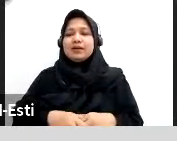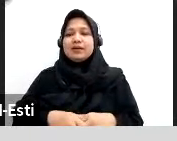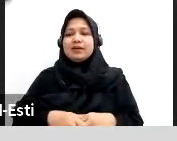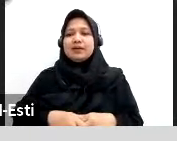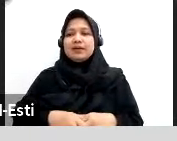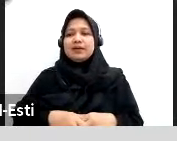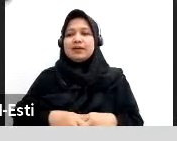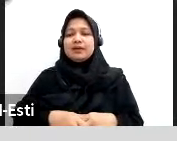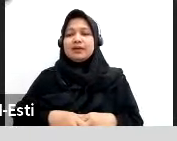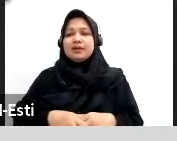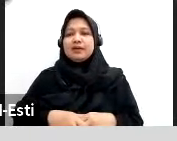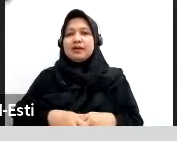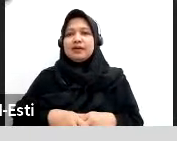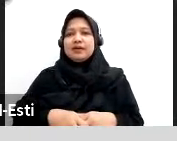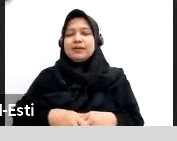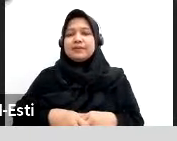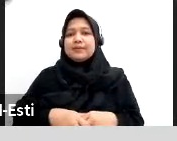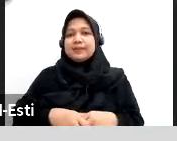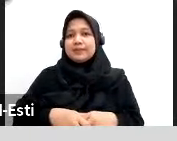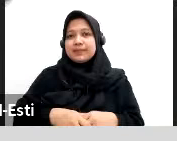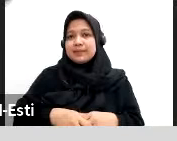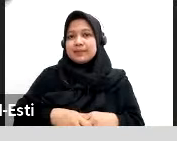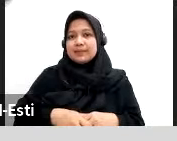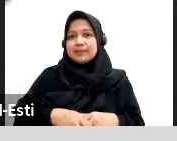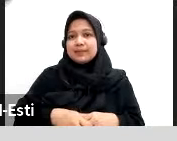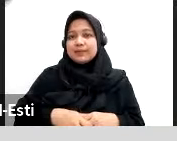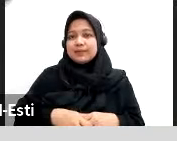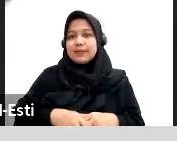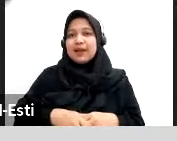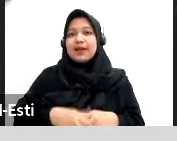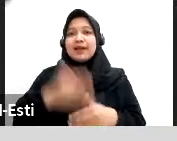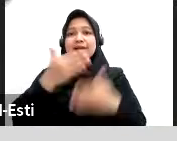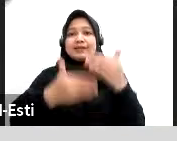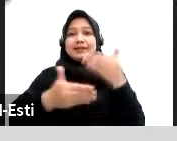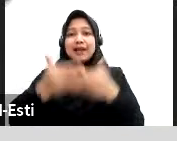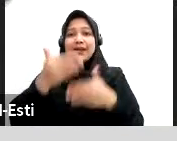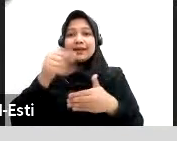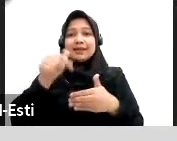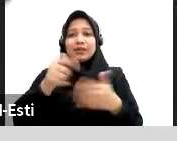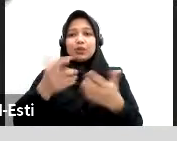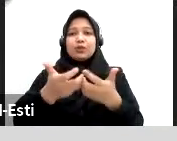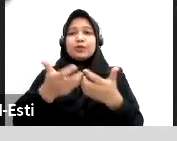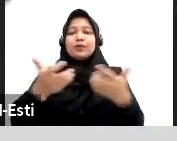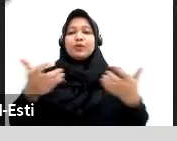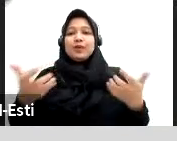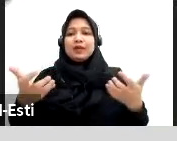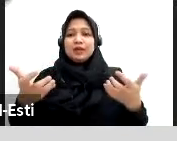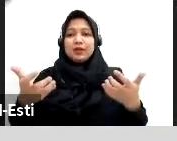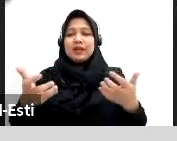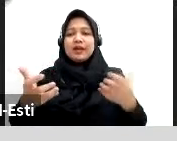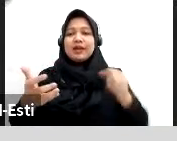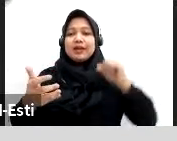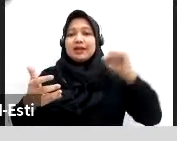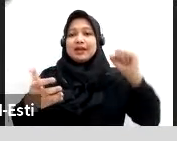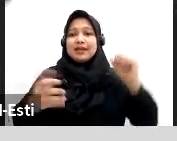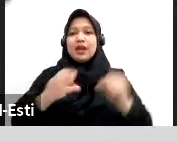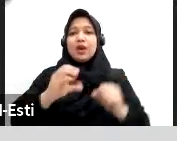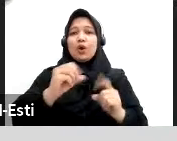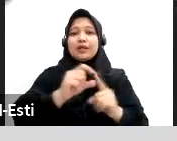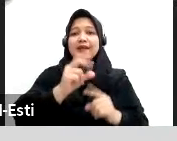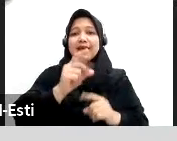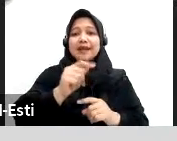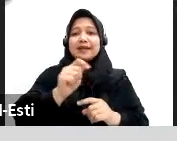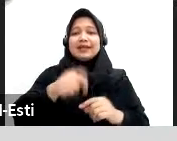dalam ad ini yah di dalam slide ada terbagi menjadi dua ini sebelah kiri adalah ojear sebagai